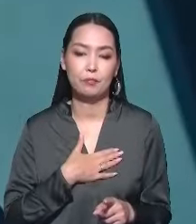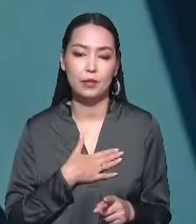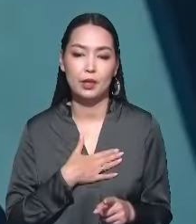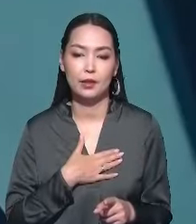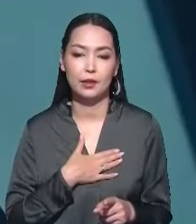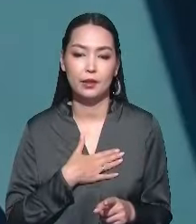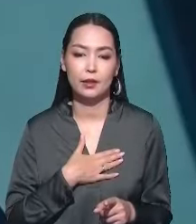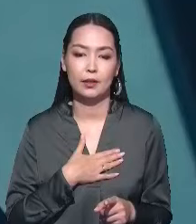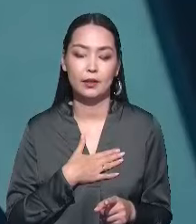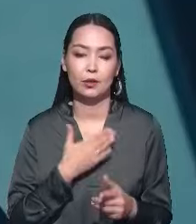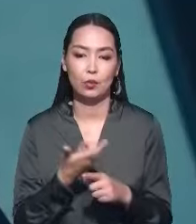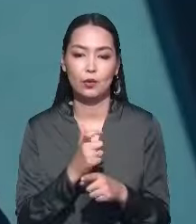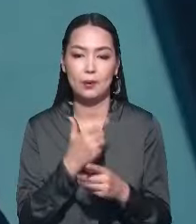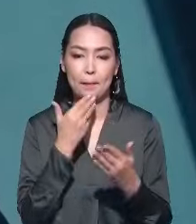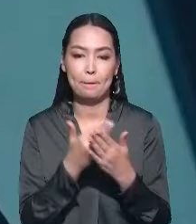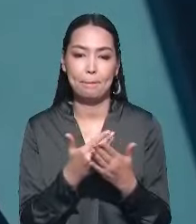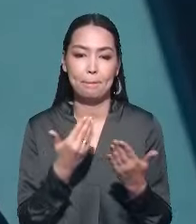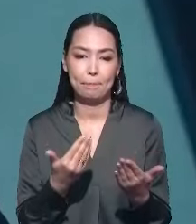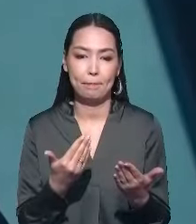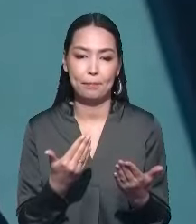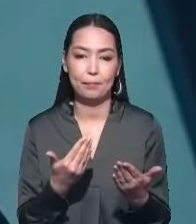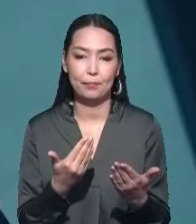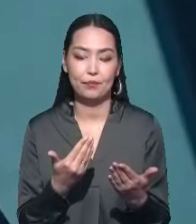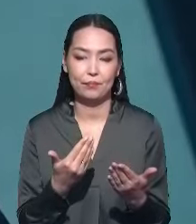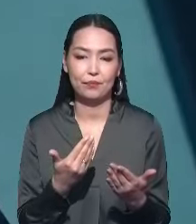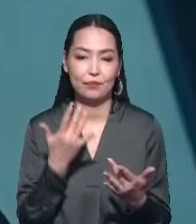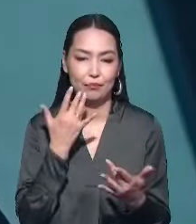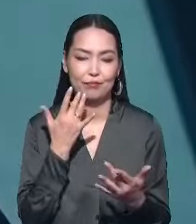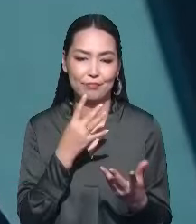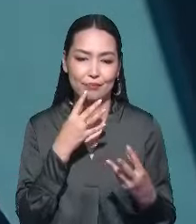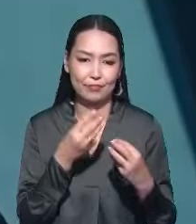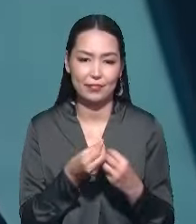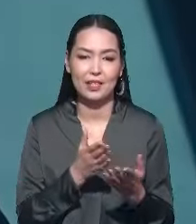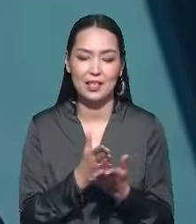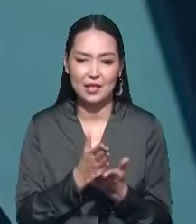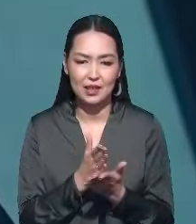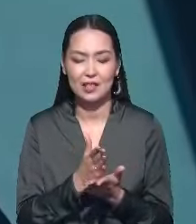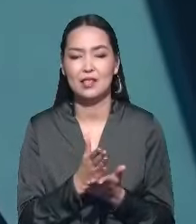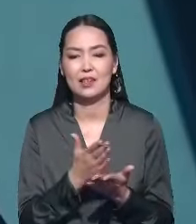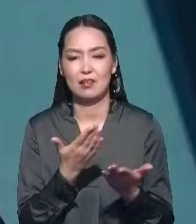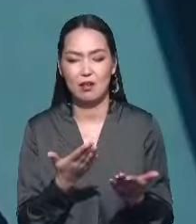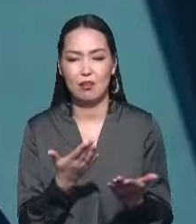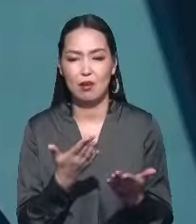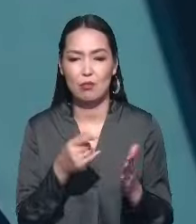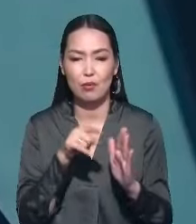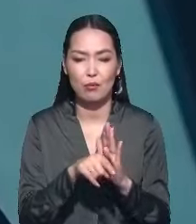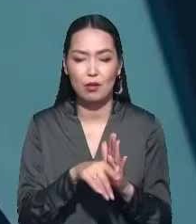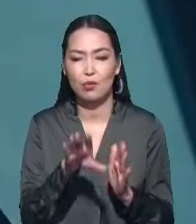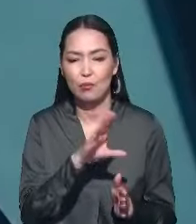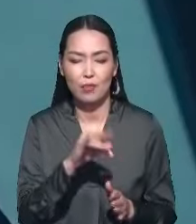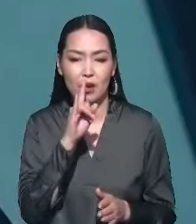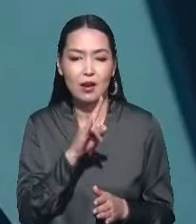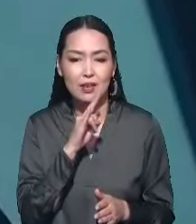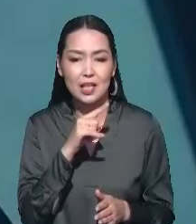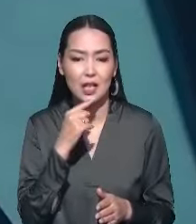У нас очень близкие, не просто близкие, союзнические, стратегические отношения. Вот это, что касается России и Казахстана, это